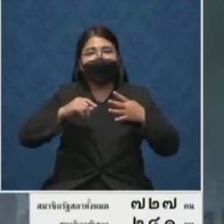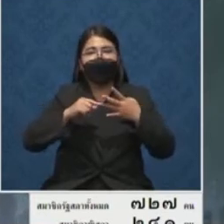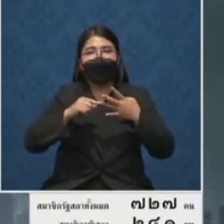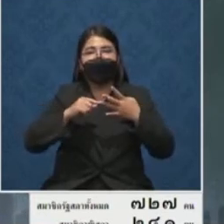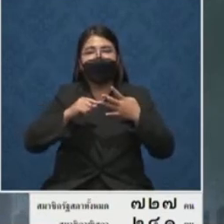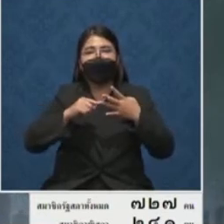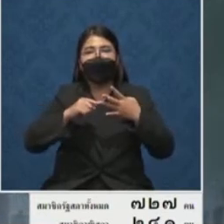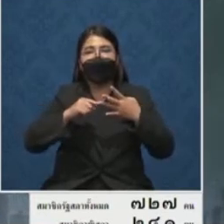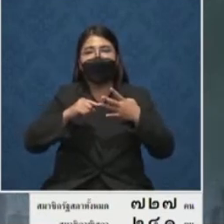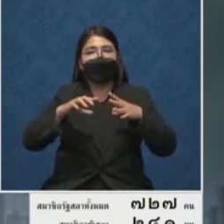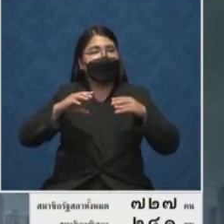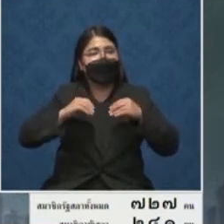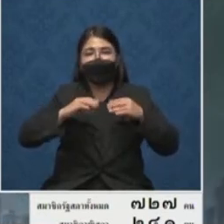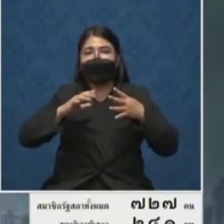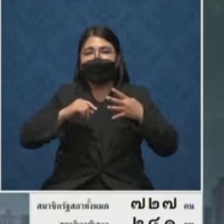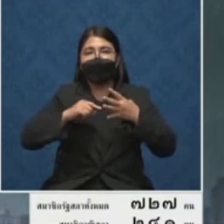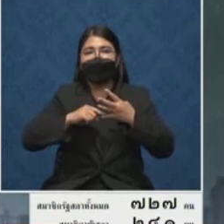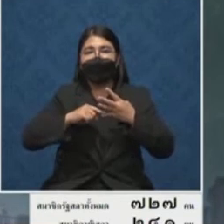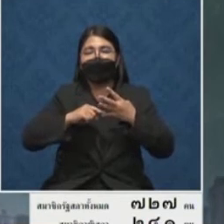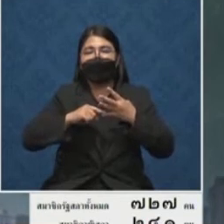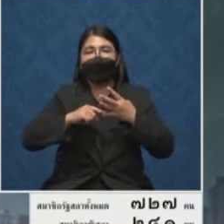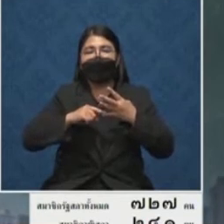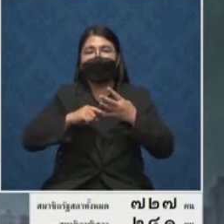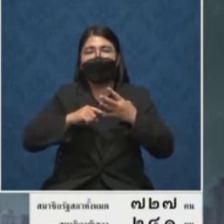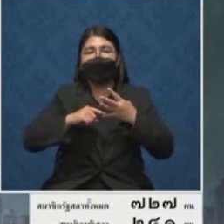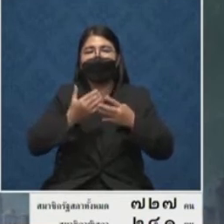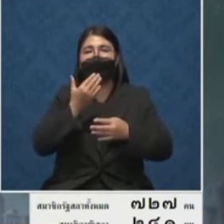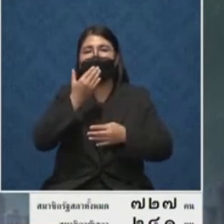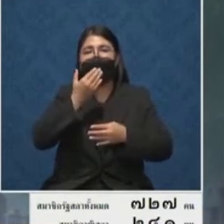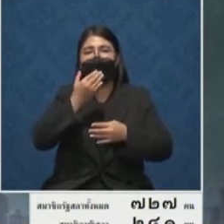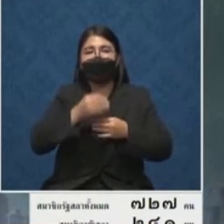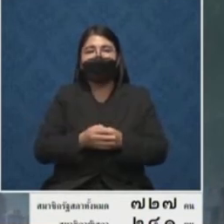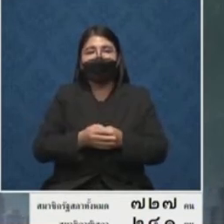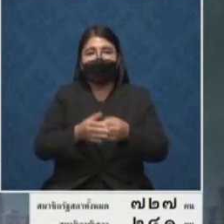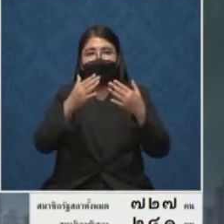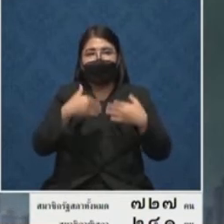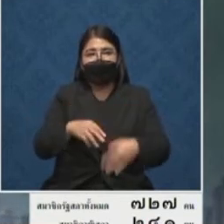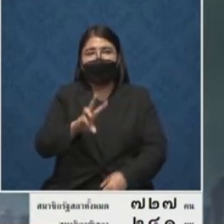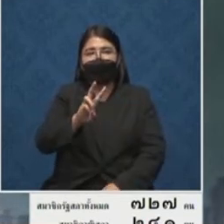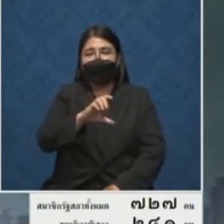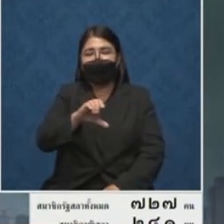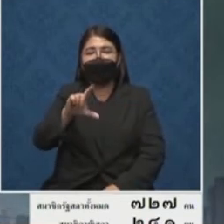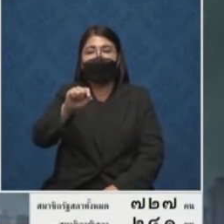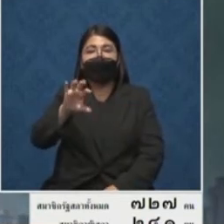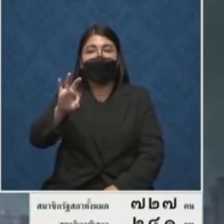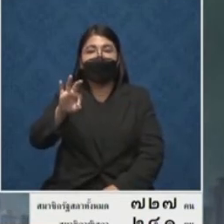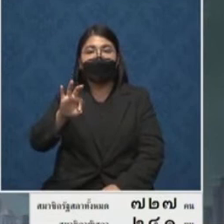ม่รับหลักการ3ไม่รับหลักการ4งดออกเสียง